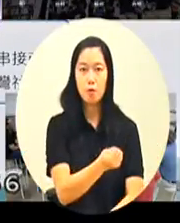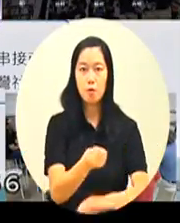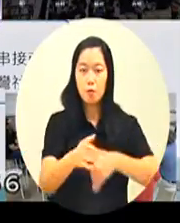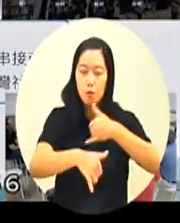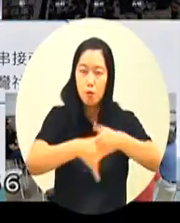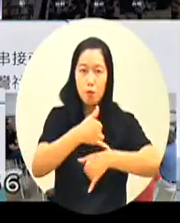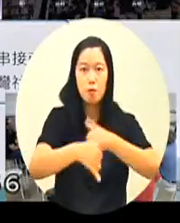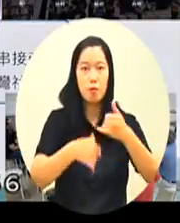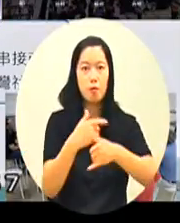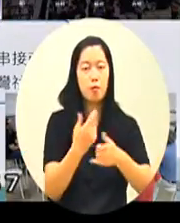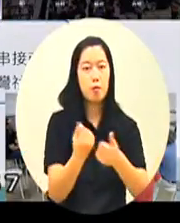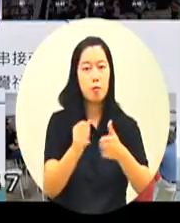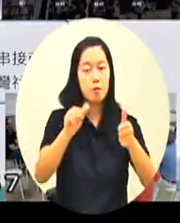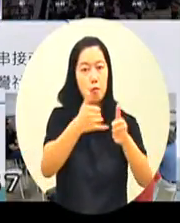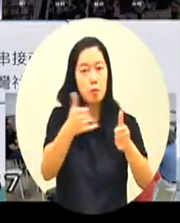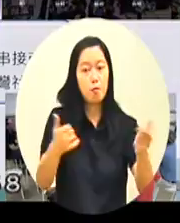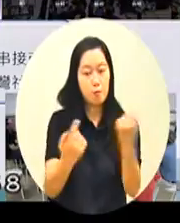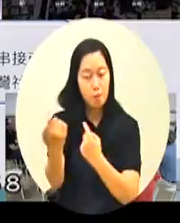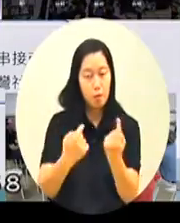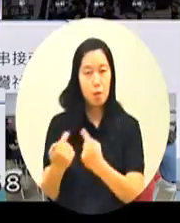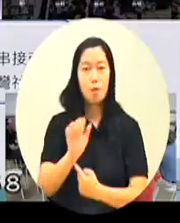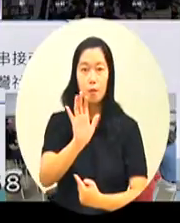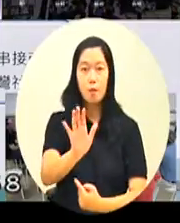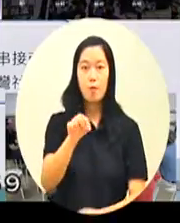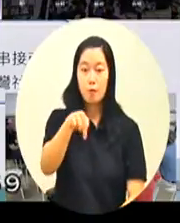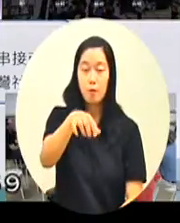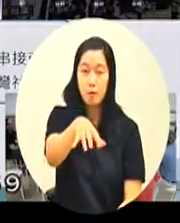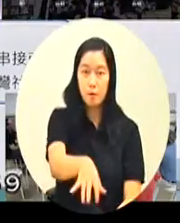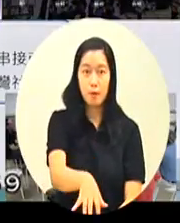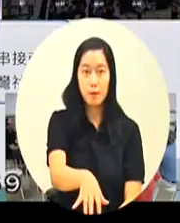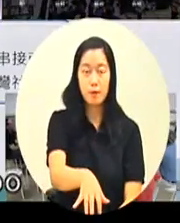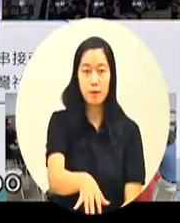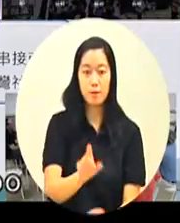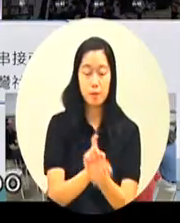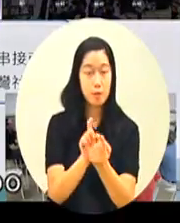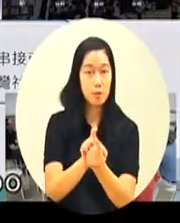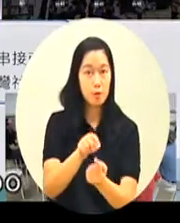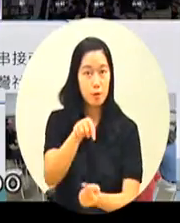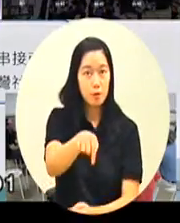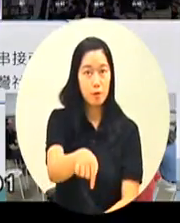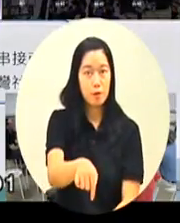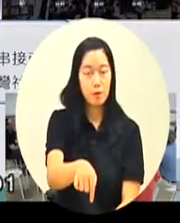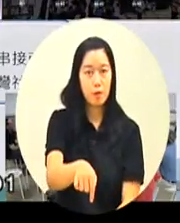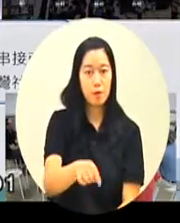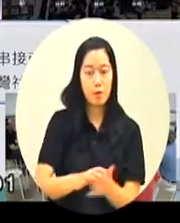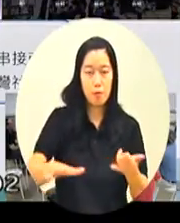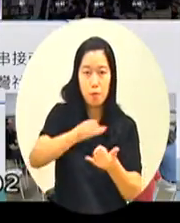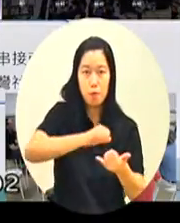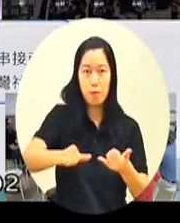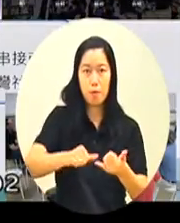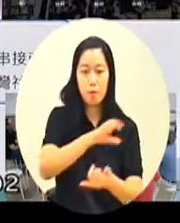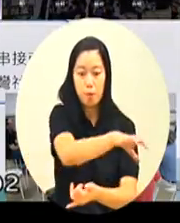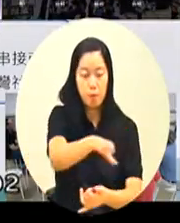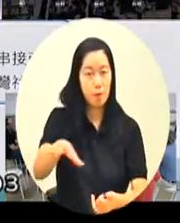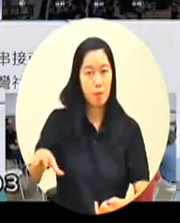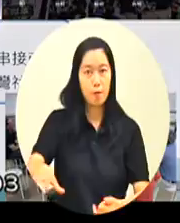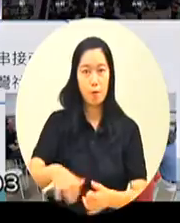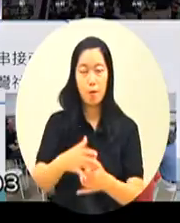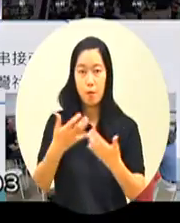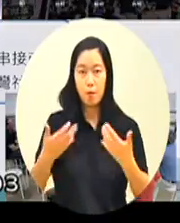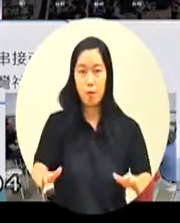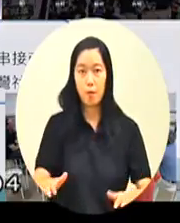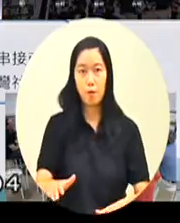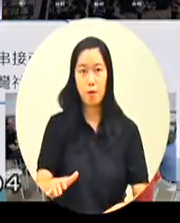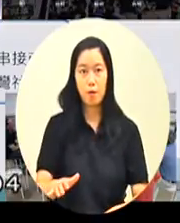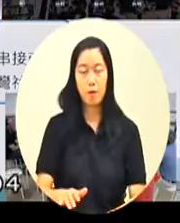的议员参与哦，我想那一个地方对于我们全国各县市来讲，很多县市政府都